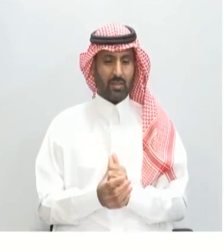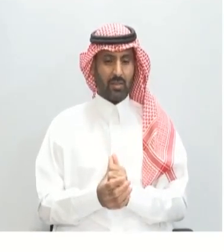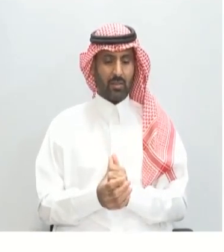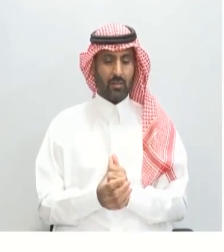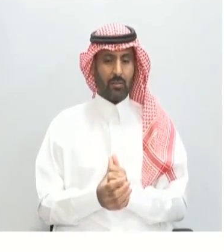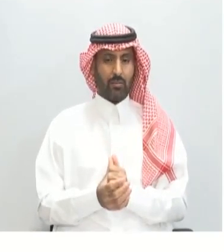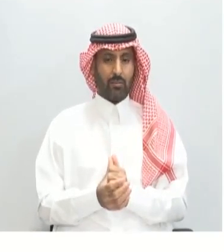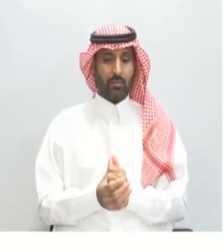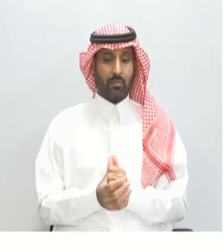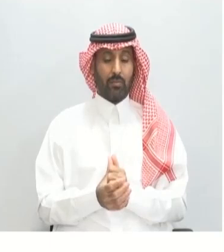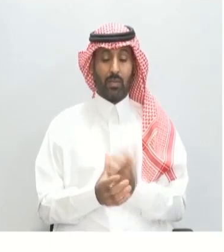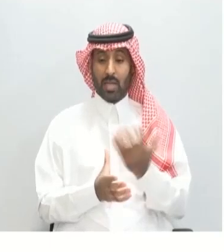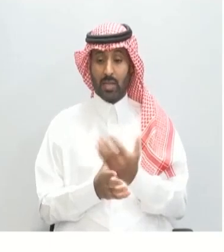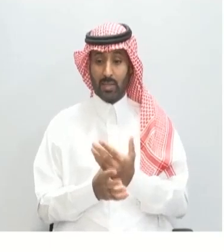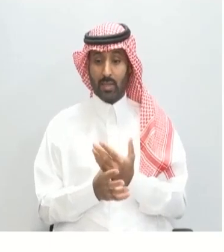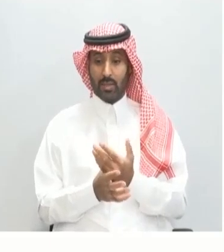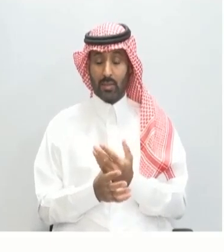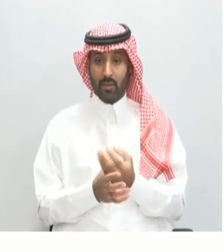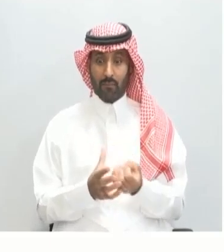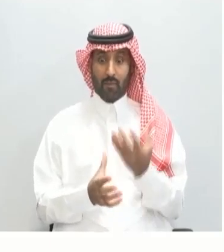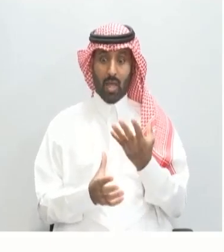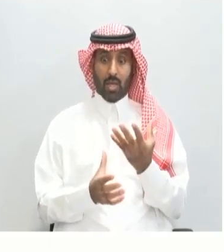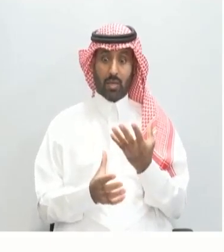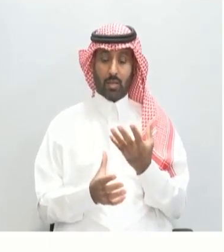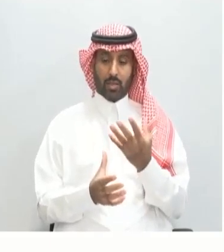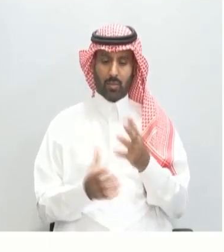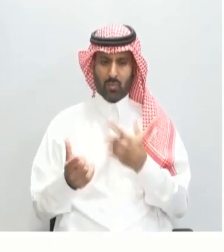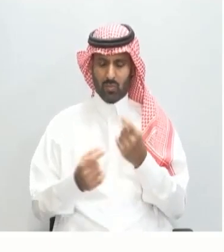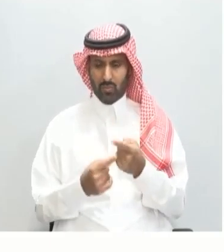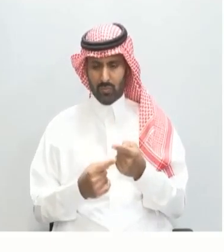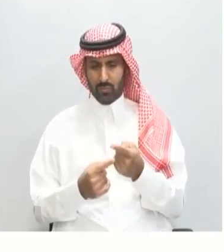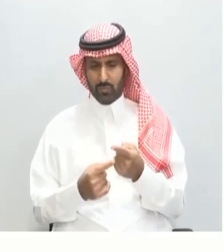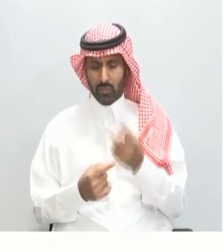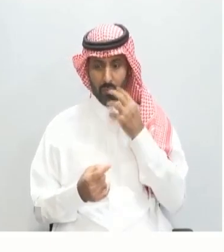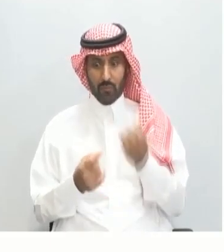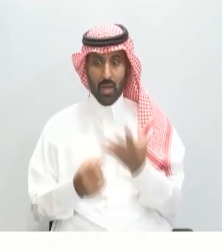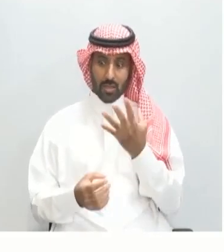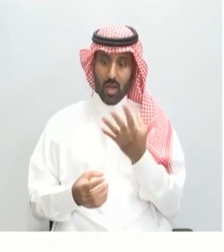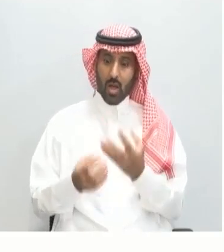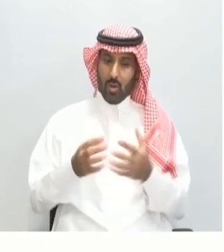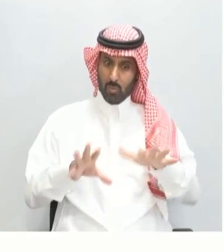احسنتم لانها تحدث بصوره مفاجئه